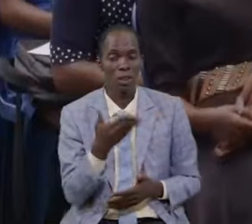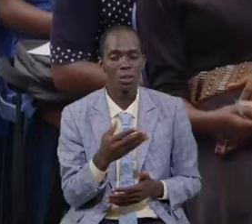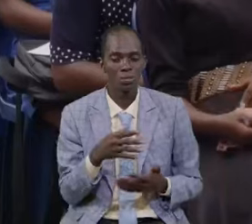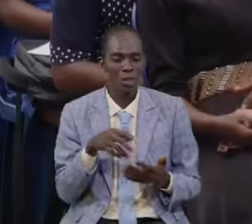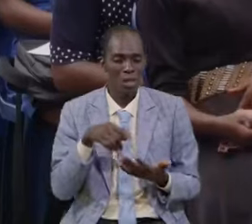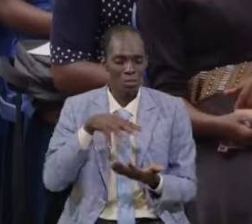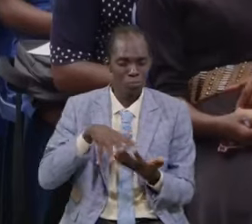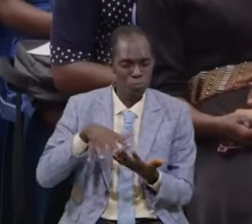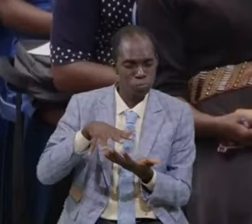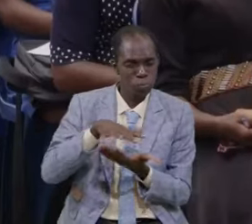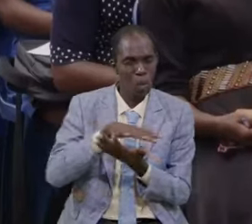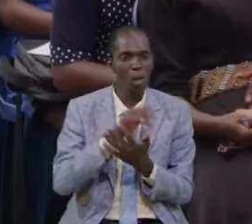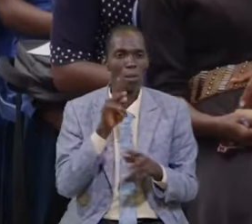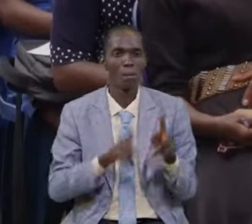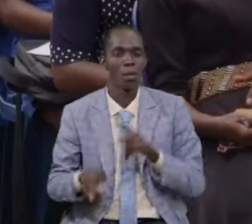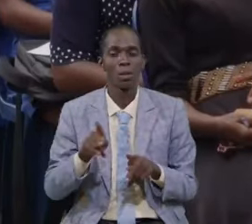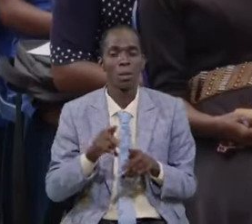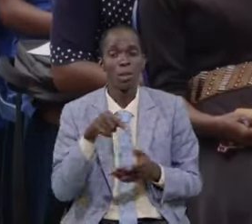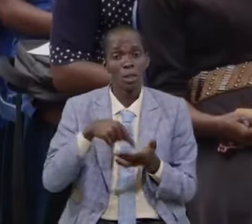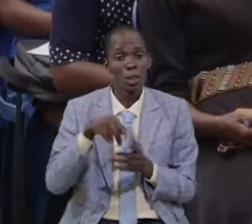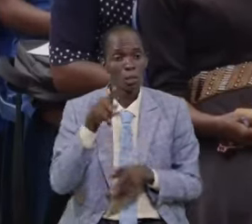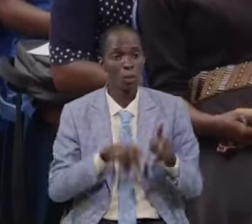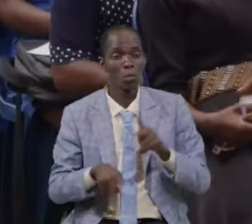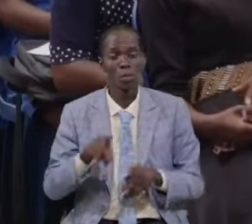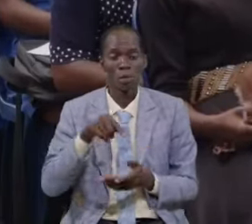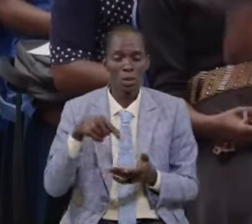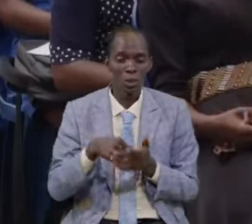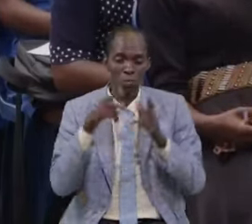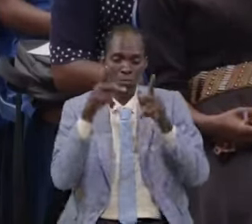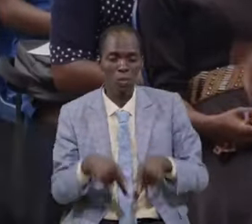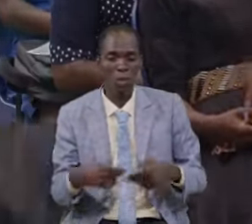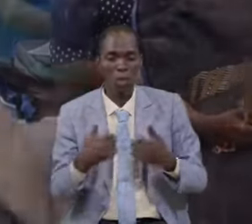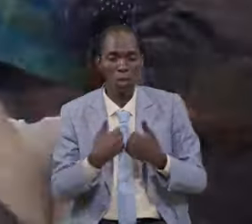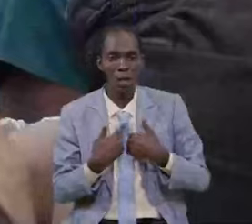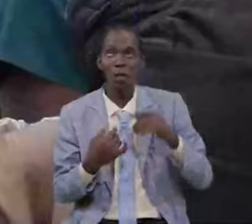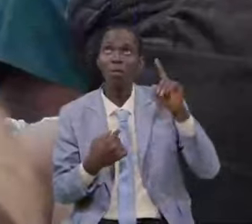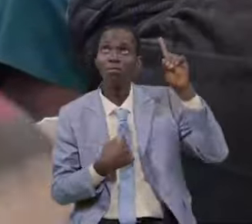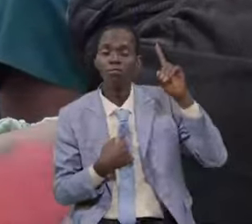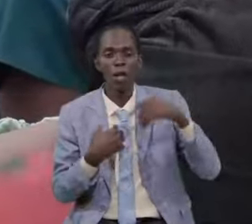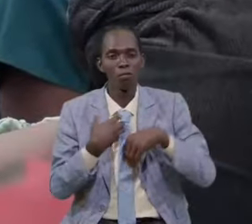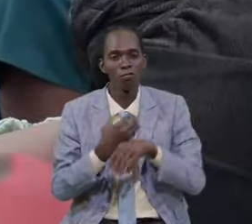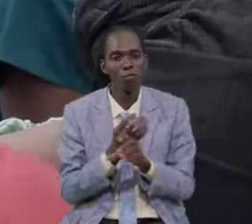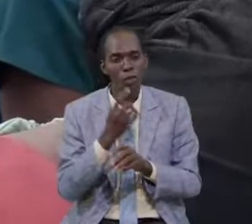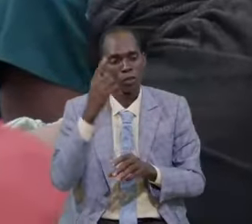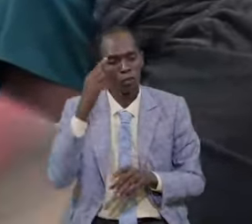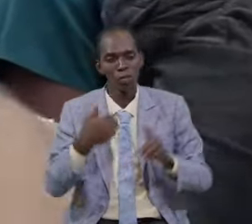Le peuple, cette personne, le peuple que je me suis formé, que j'ai créé pour, que je me suis formé,